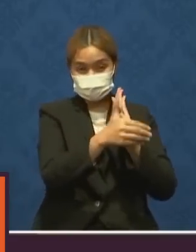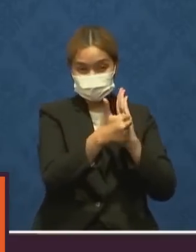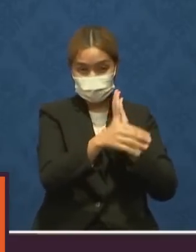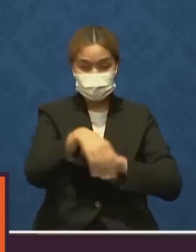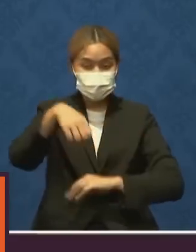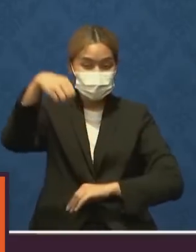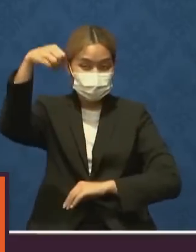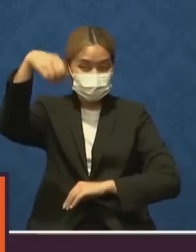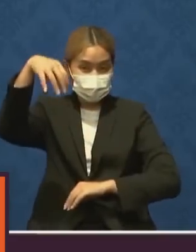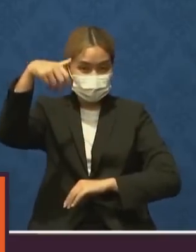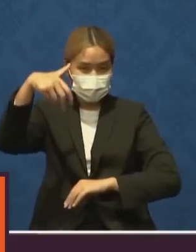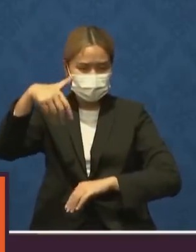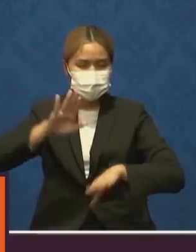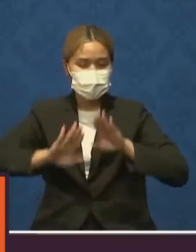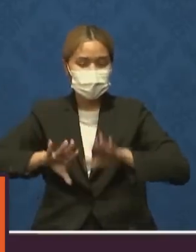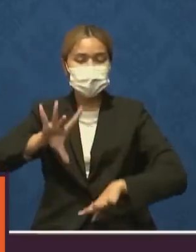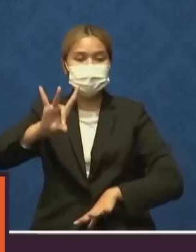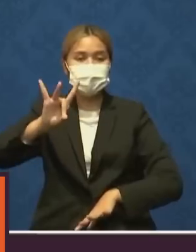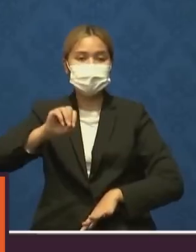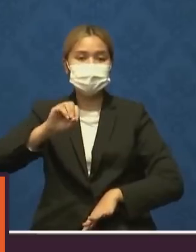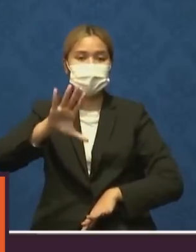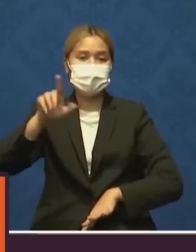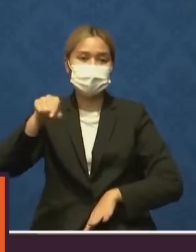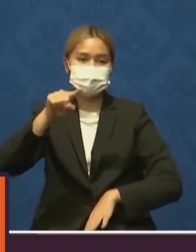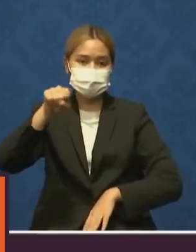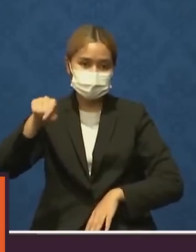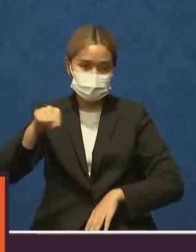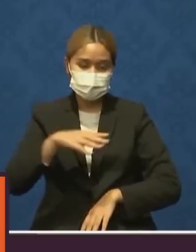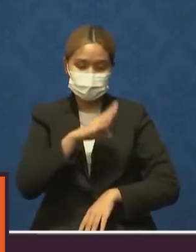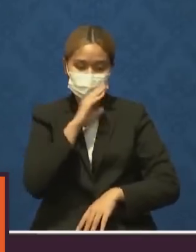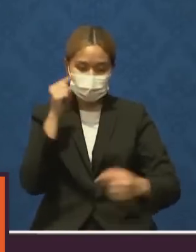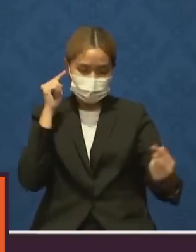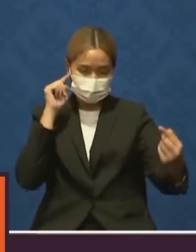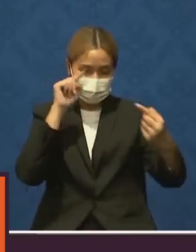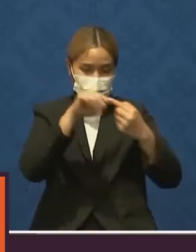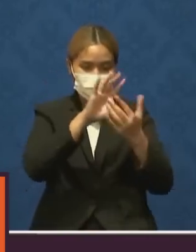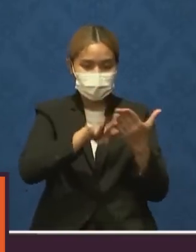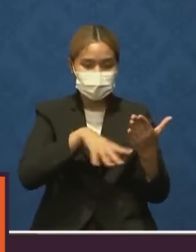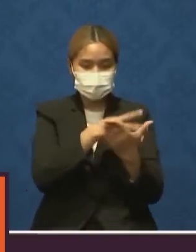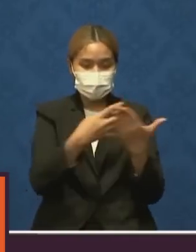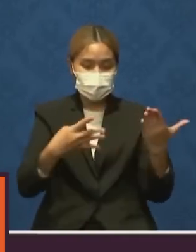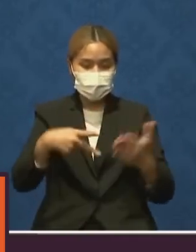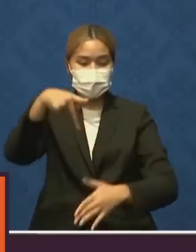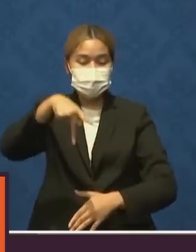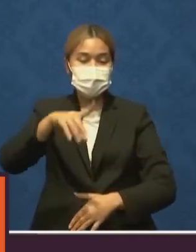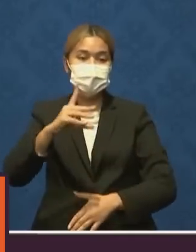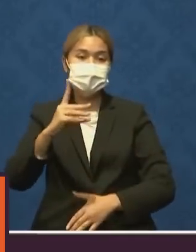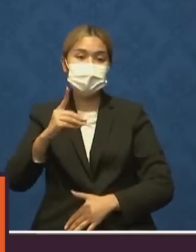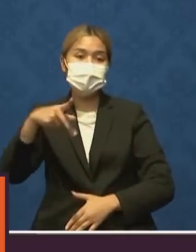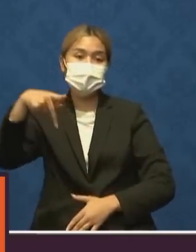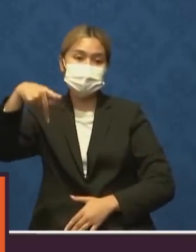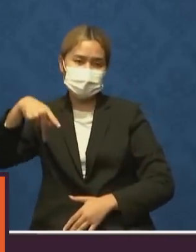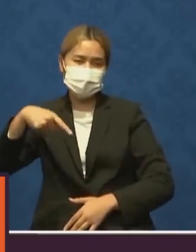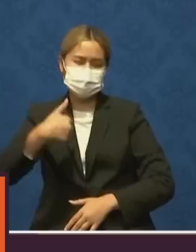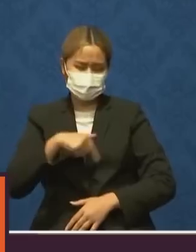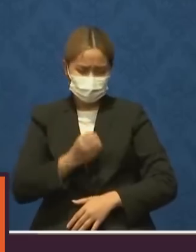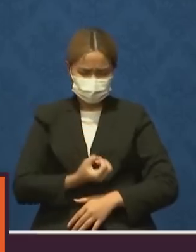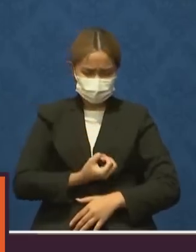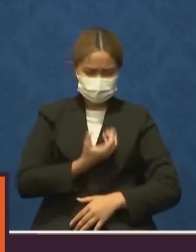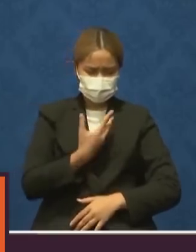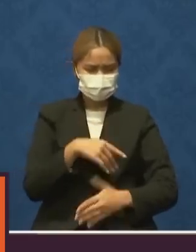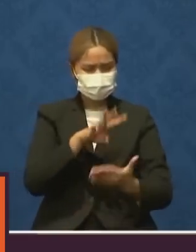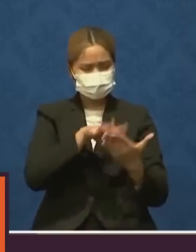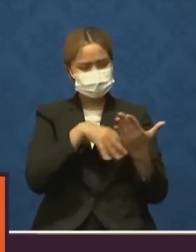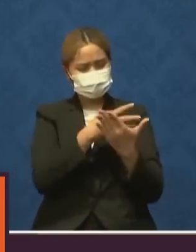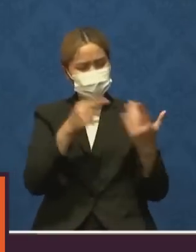ส่วนเกิน 85%ยี่ยไปดูเป้าหมายในแผน PDPของรชรบันก็ตกใจว่าเราตงเปาหมายสู